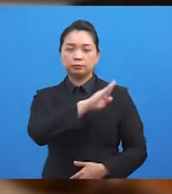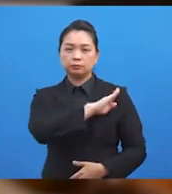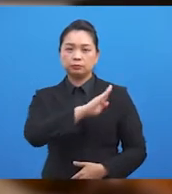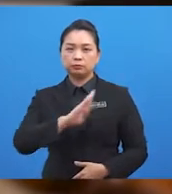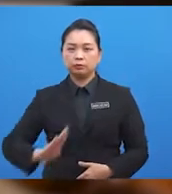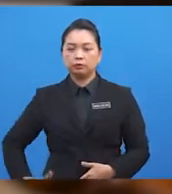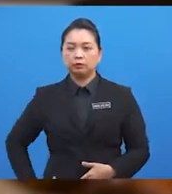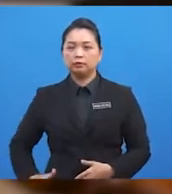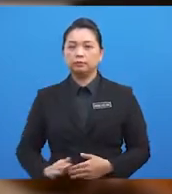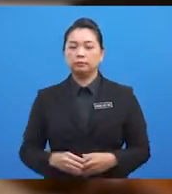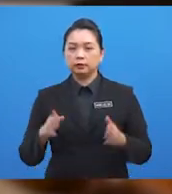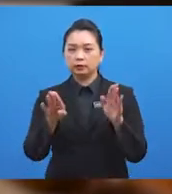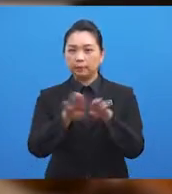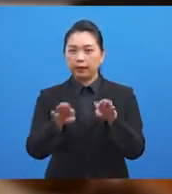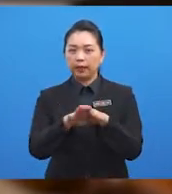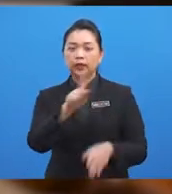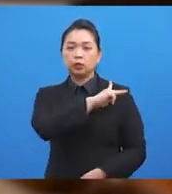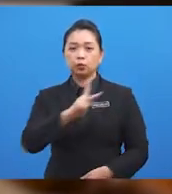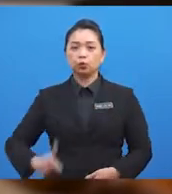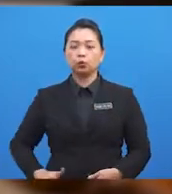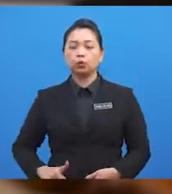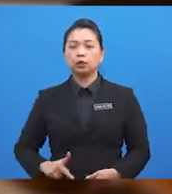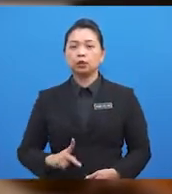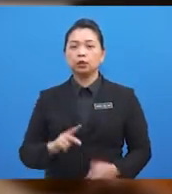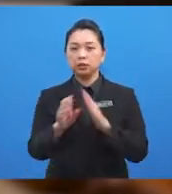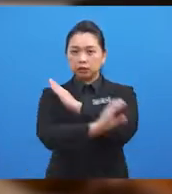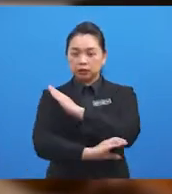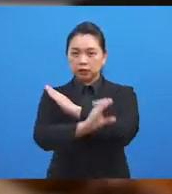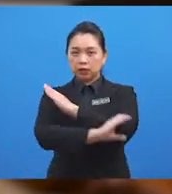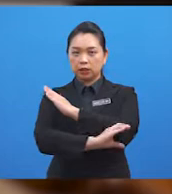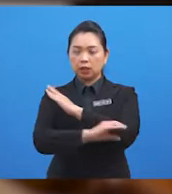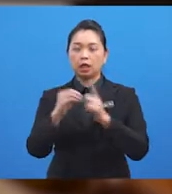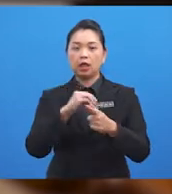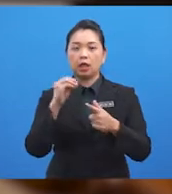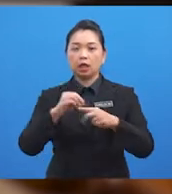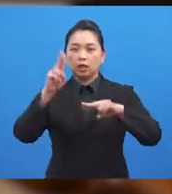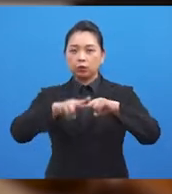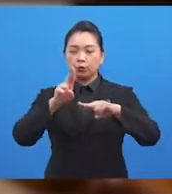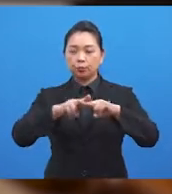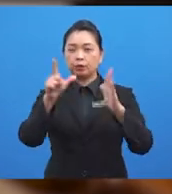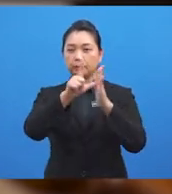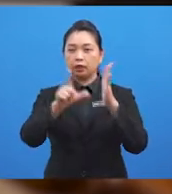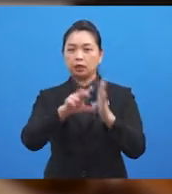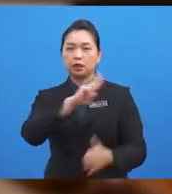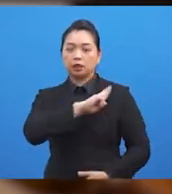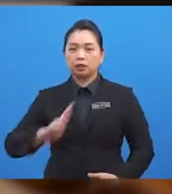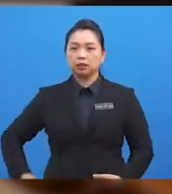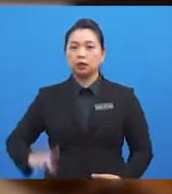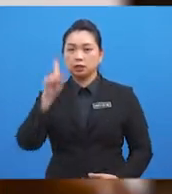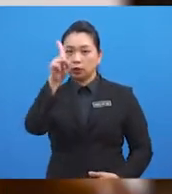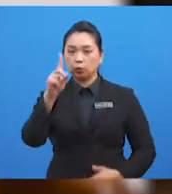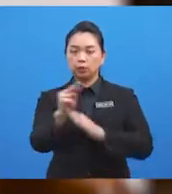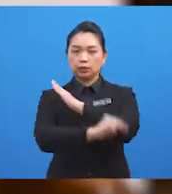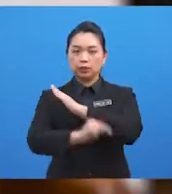Agong sebagai ketua negara atau kedudukan perlembagaan raja sesuatu